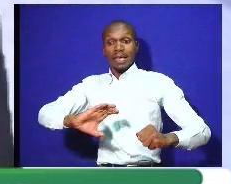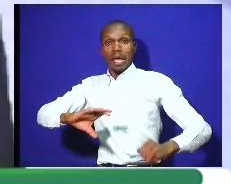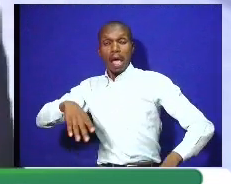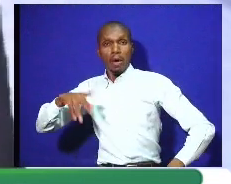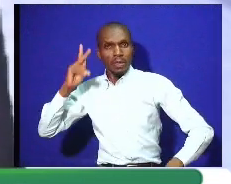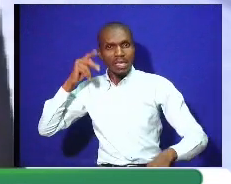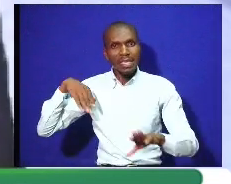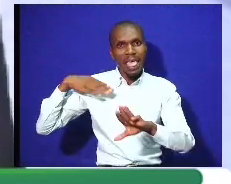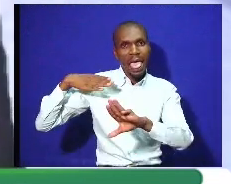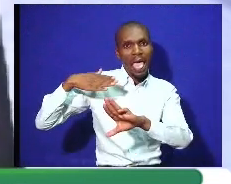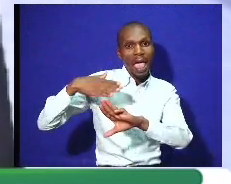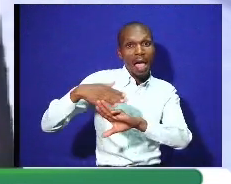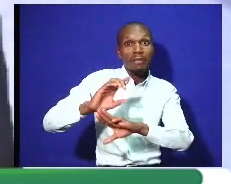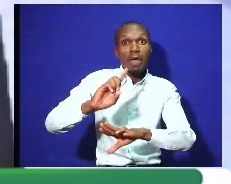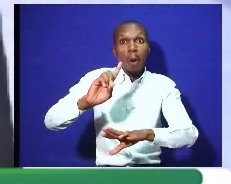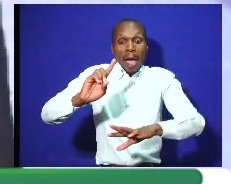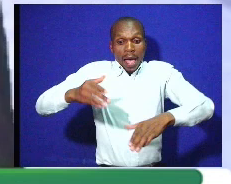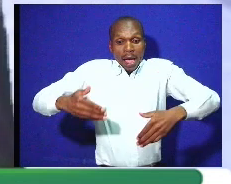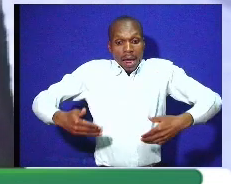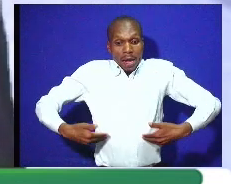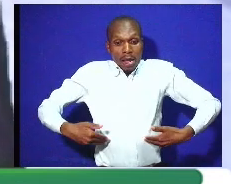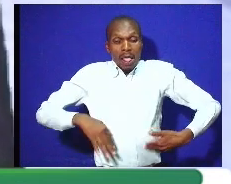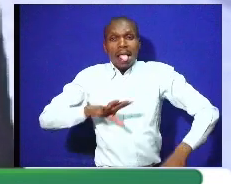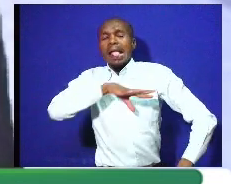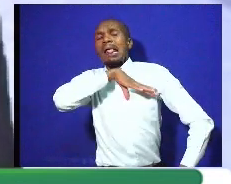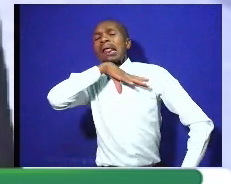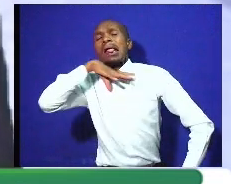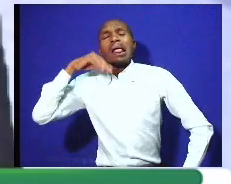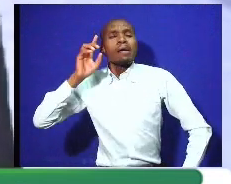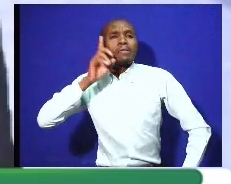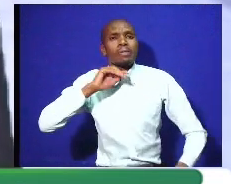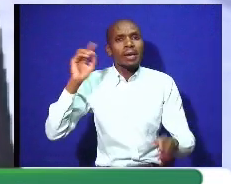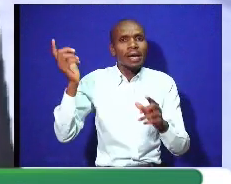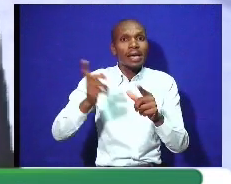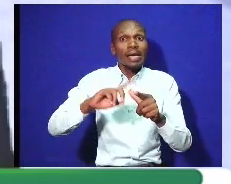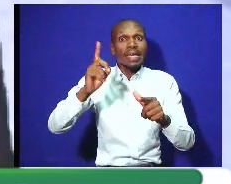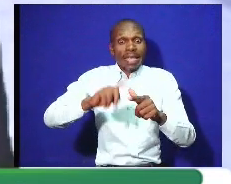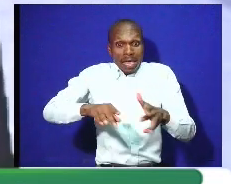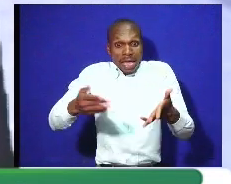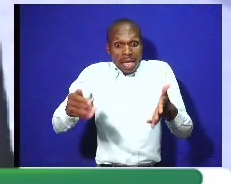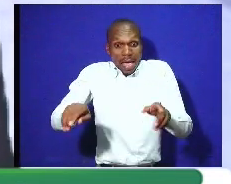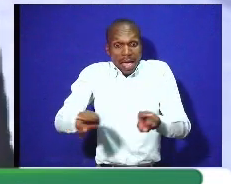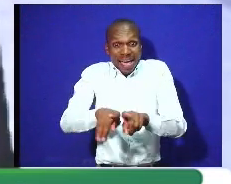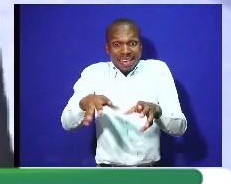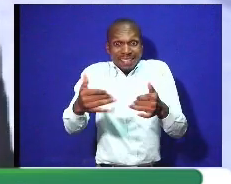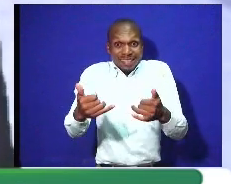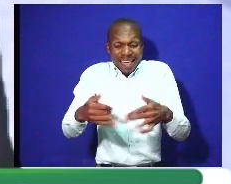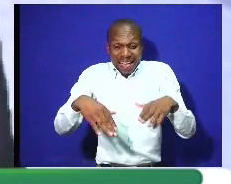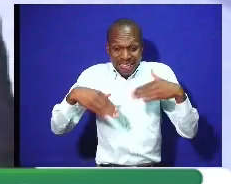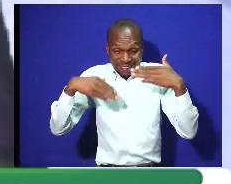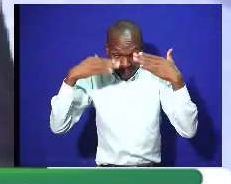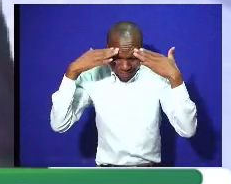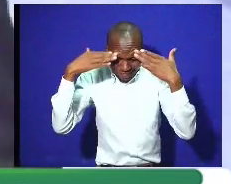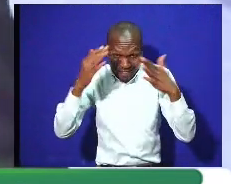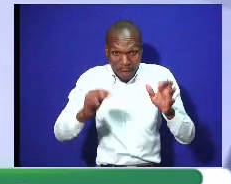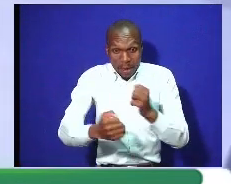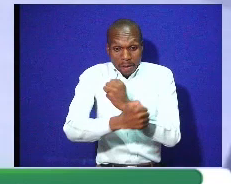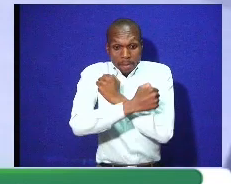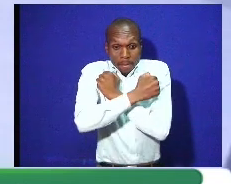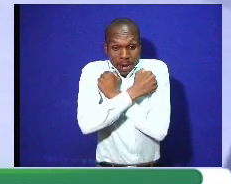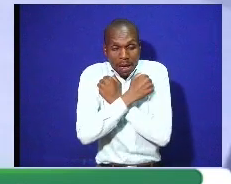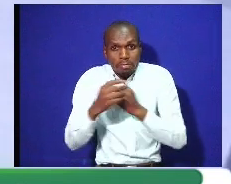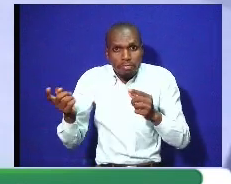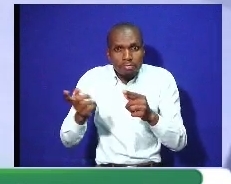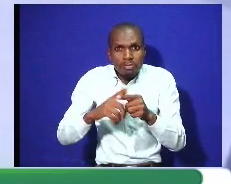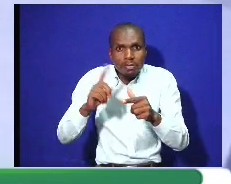na ye magega yomusawoyo mogo itua asikereke kageire na nobu wanchari yomusawoyo niga itetue obotukubo kiera lero. Nikia kotebe kanawa